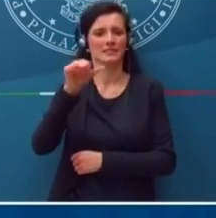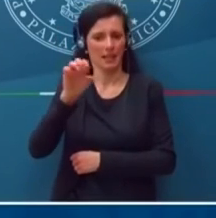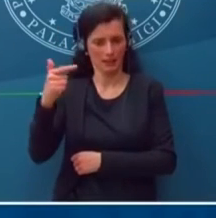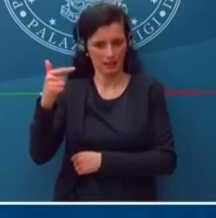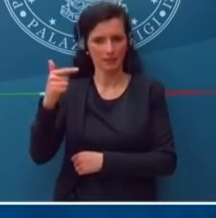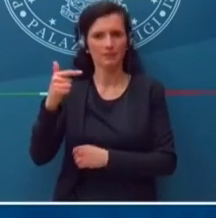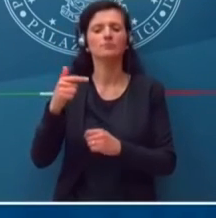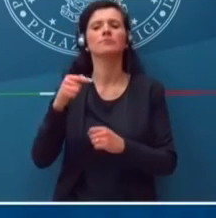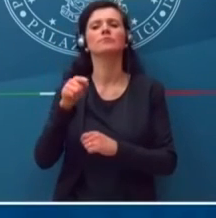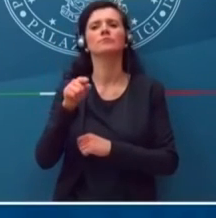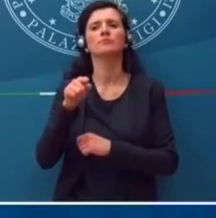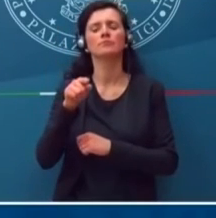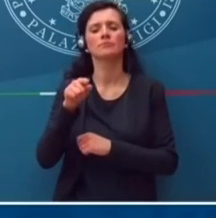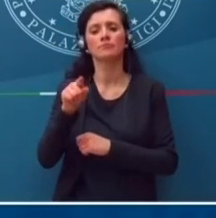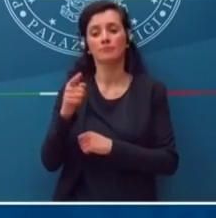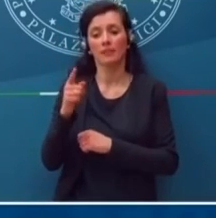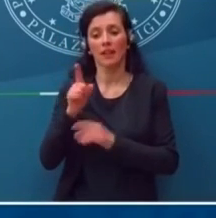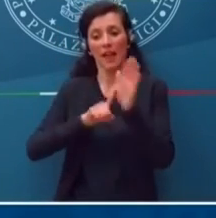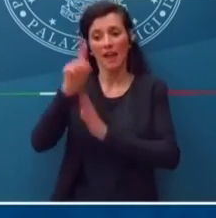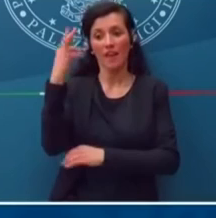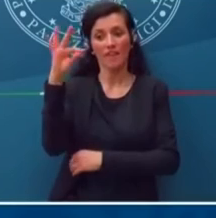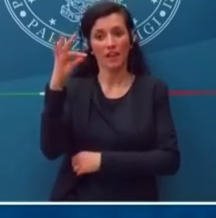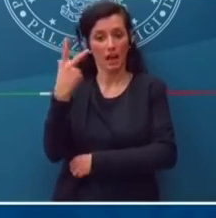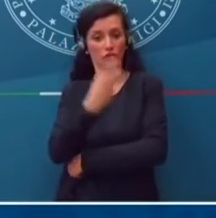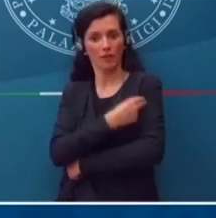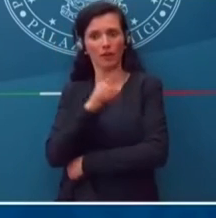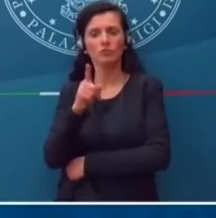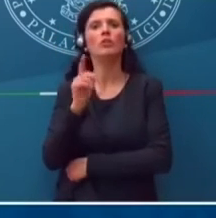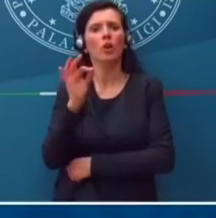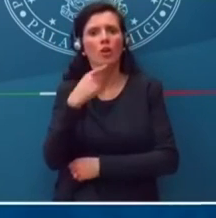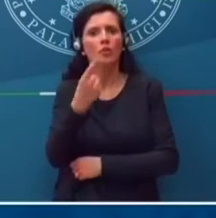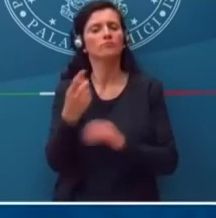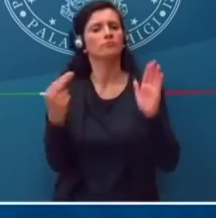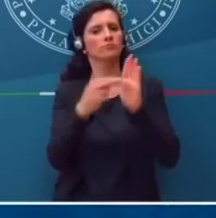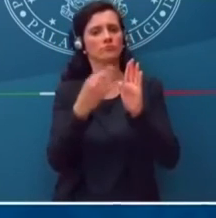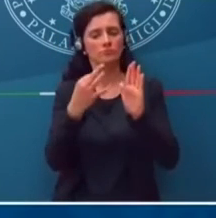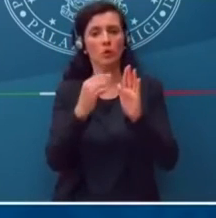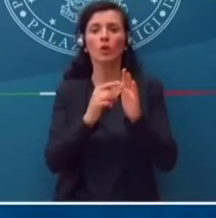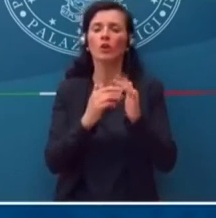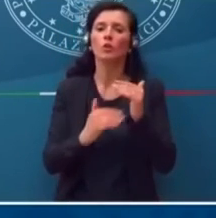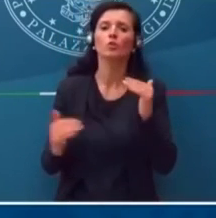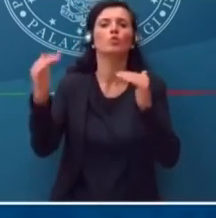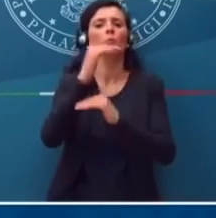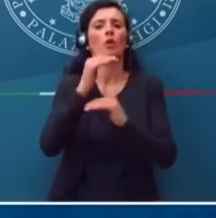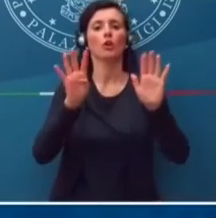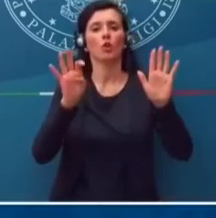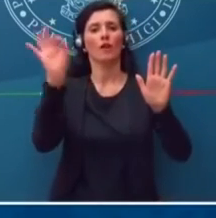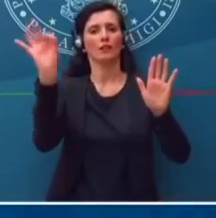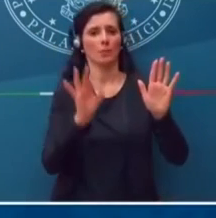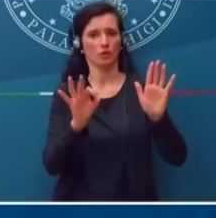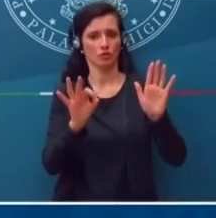questo vaccino è stata riportata essere superiore al 90%. Però, come